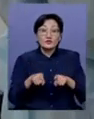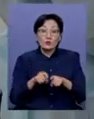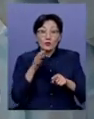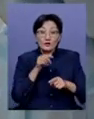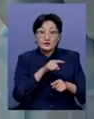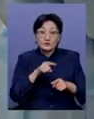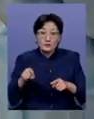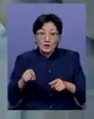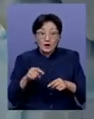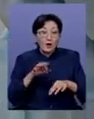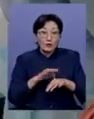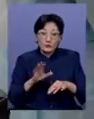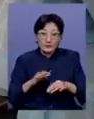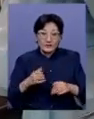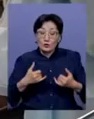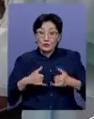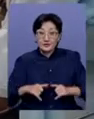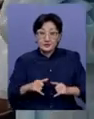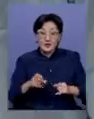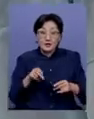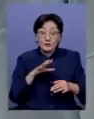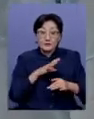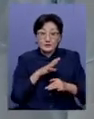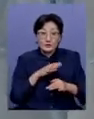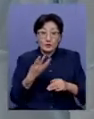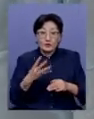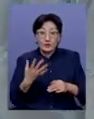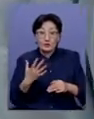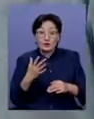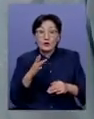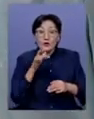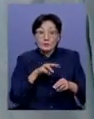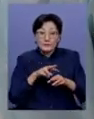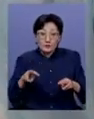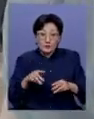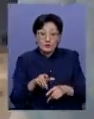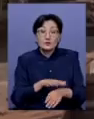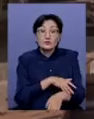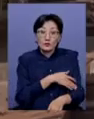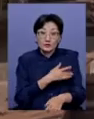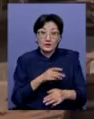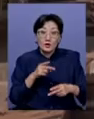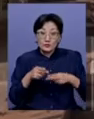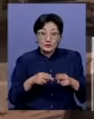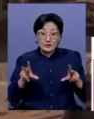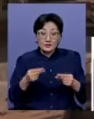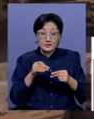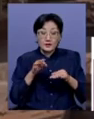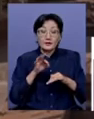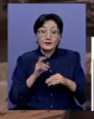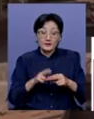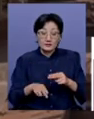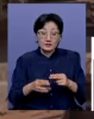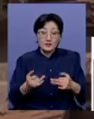уақыт бойы сыр бермегеніне аң-таң. Қалай болғанда да 54 минутқа созылған ота сәтті аяқталды. Науқас қазір